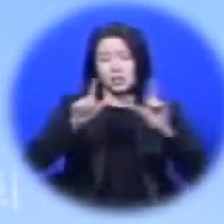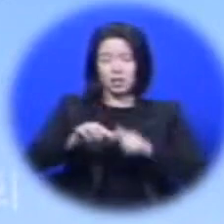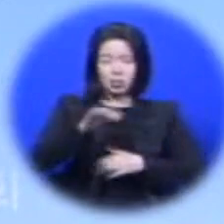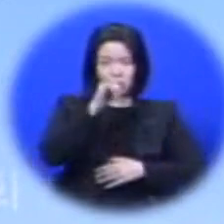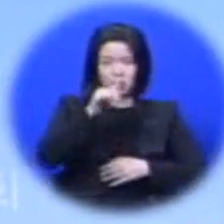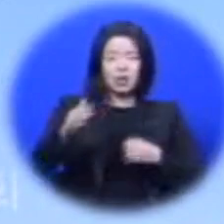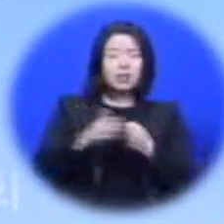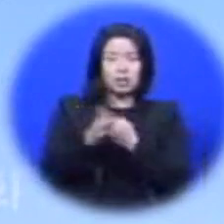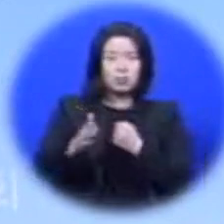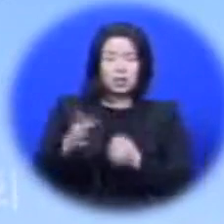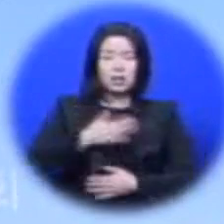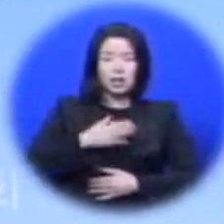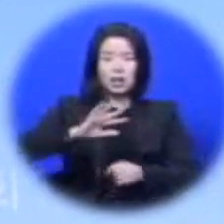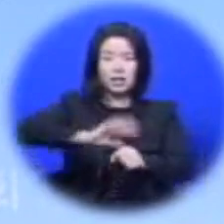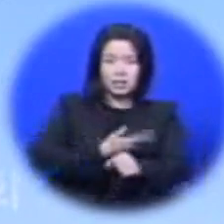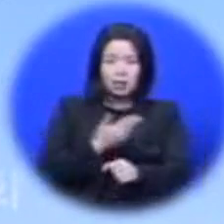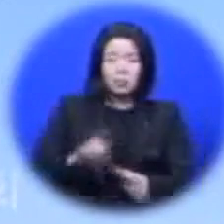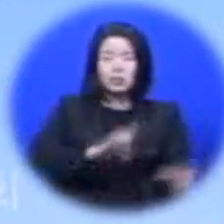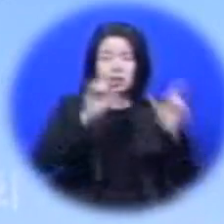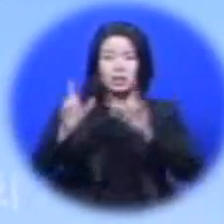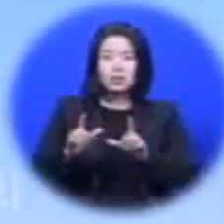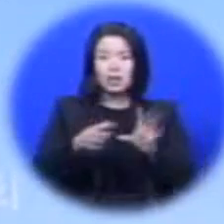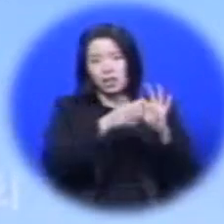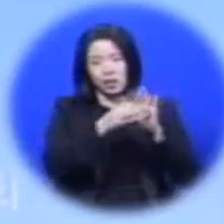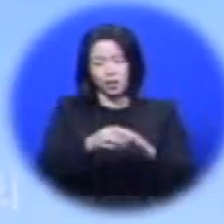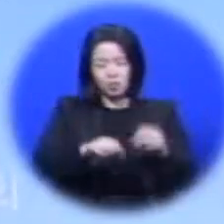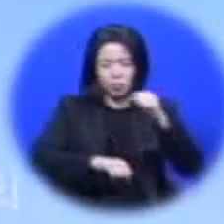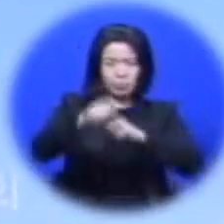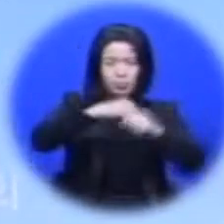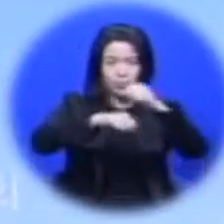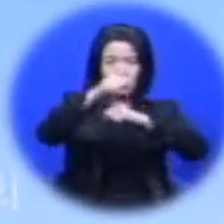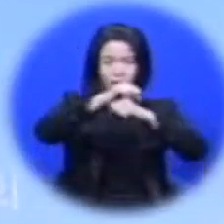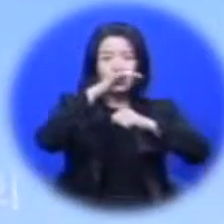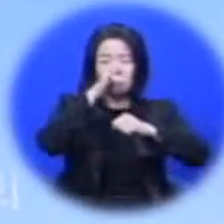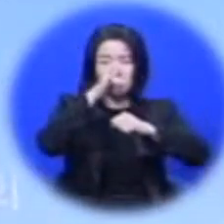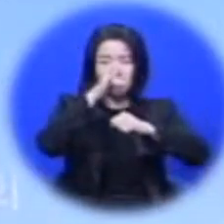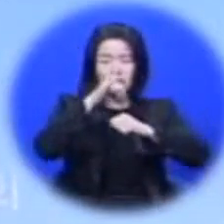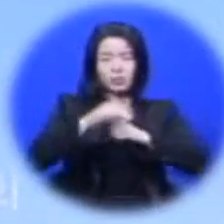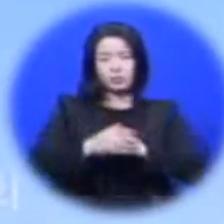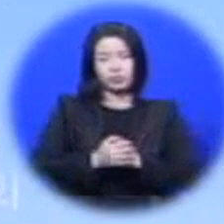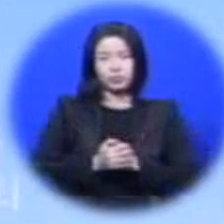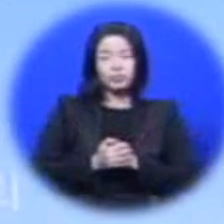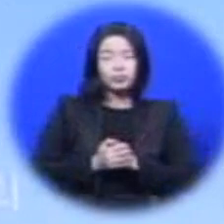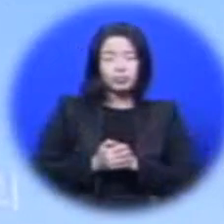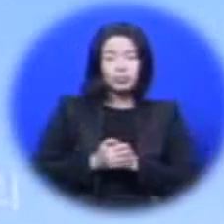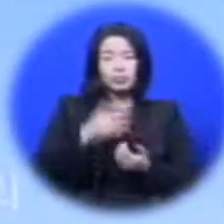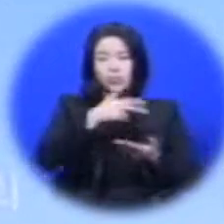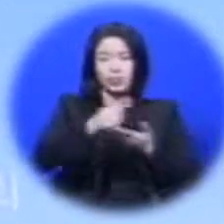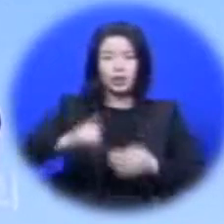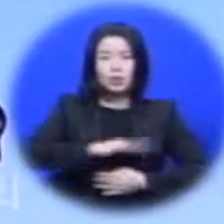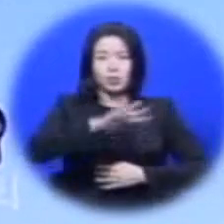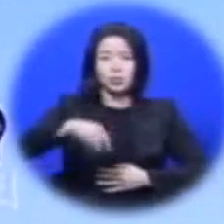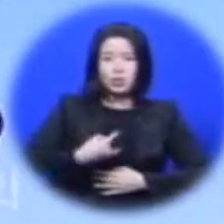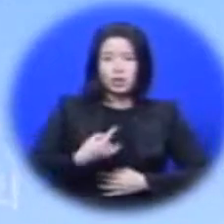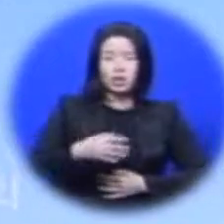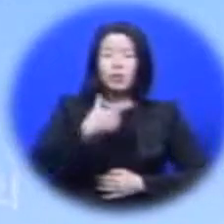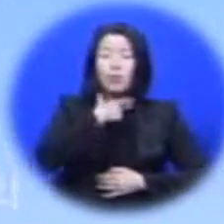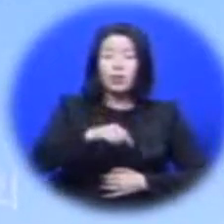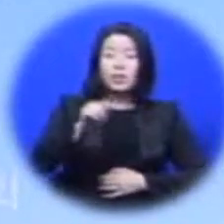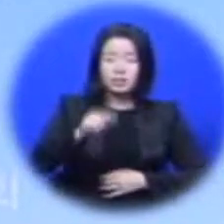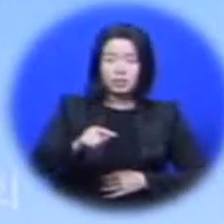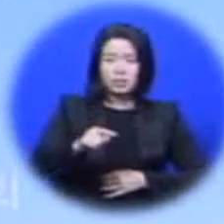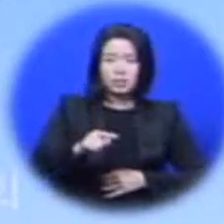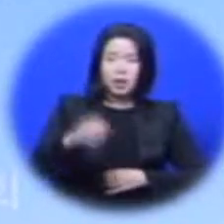그러니까 내가 잘못 사는 게 계속 쌓여나갑니다. 주님이 우리에게 원하시는 것은 빛